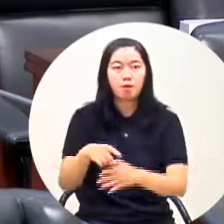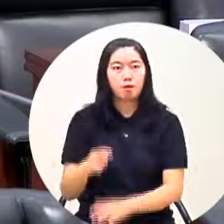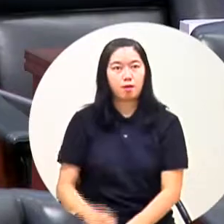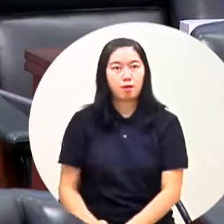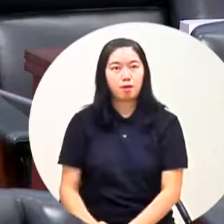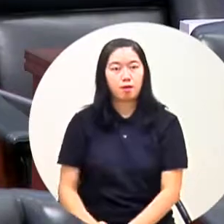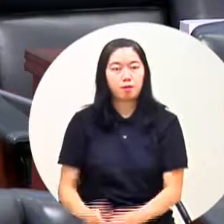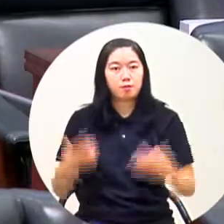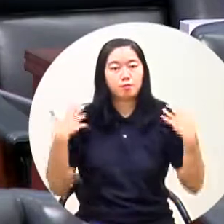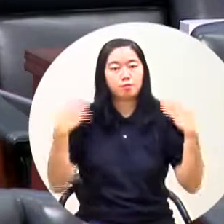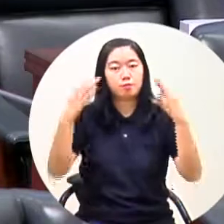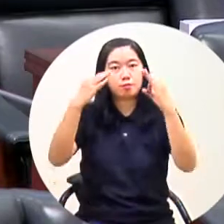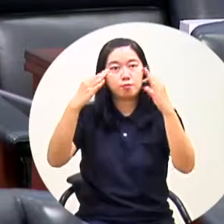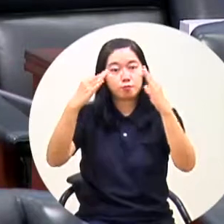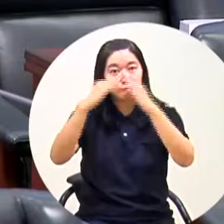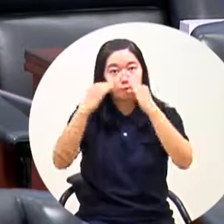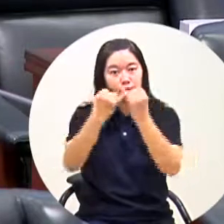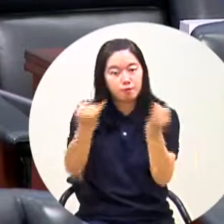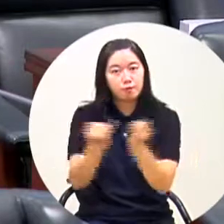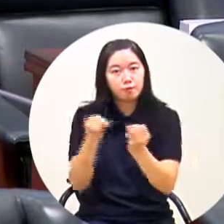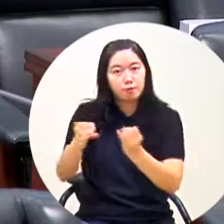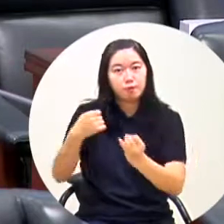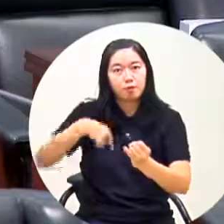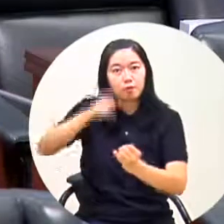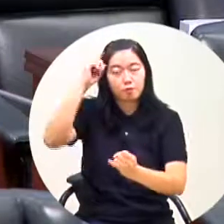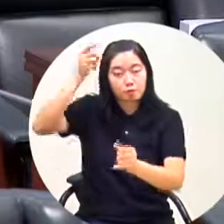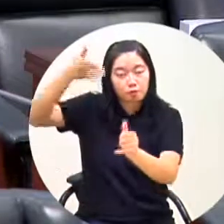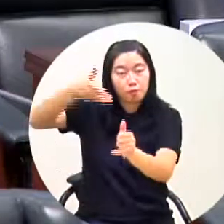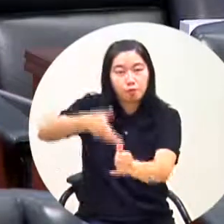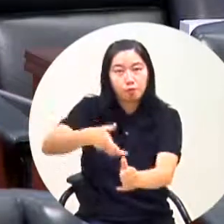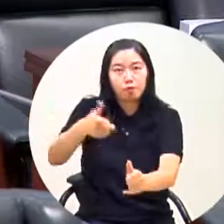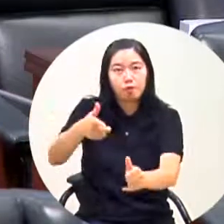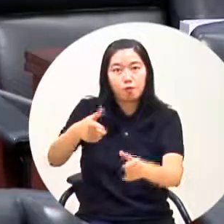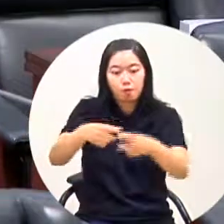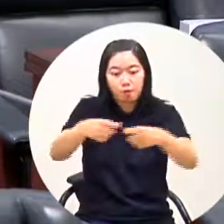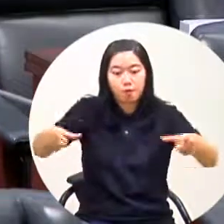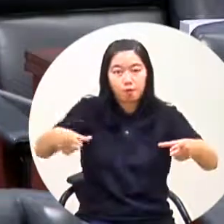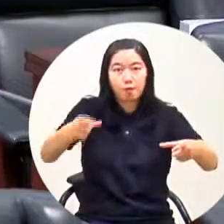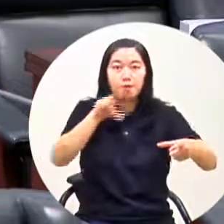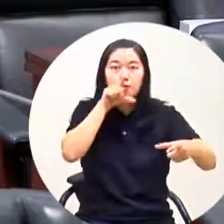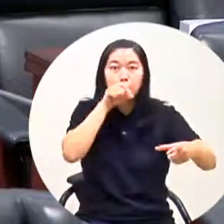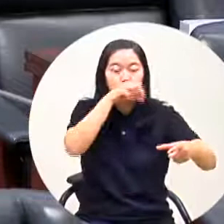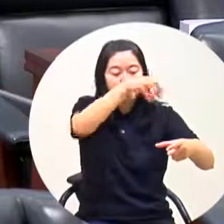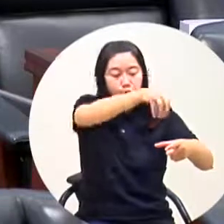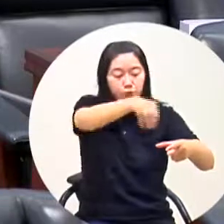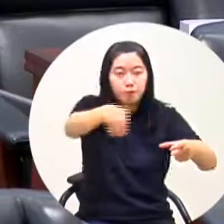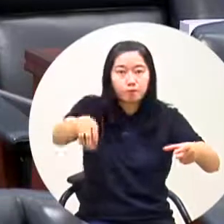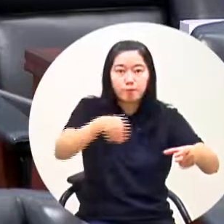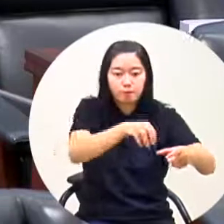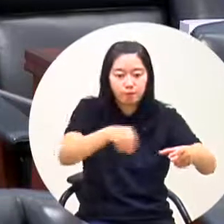爱去菜市传统市场买那个散装蛋嘛，比较便宜嘛。